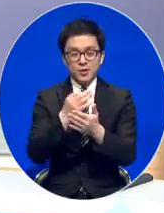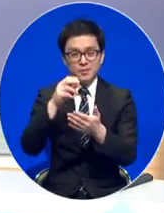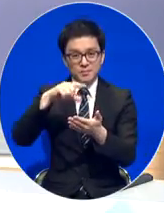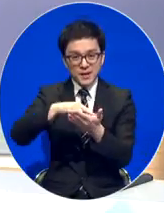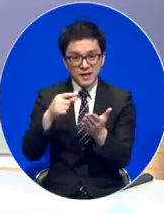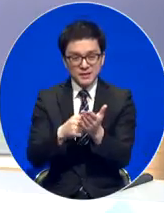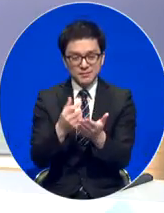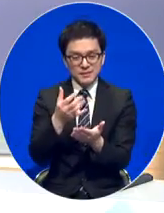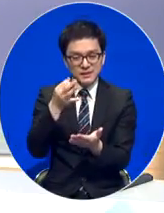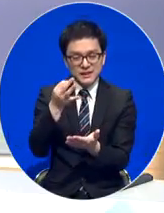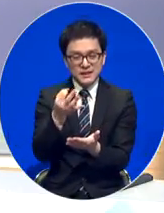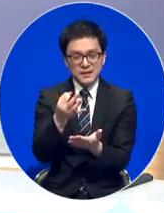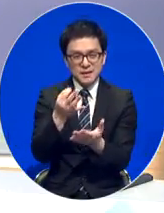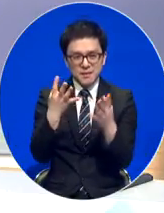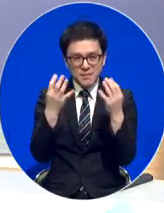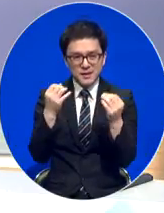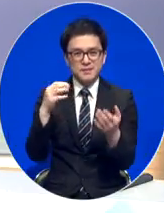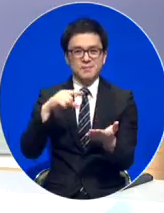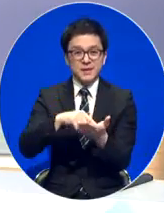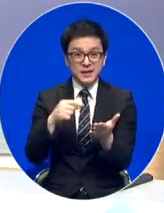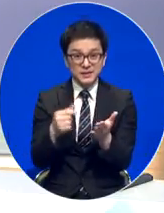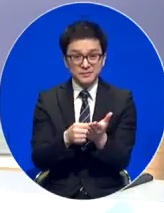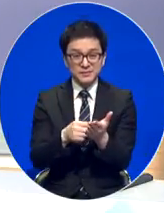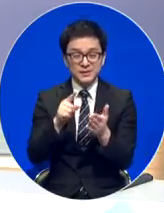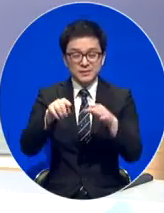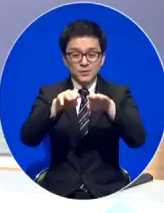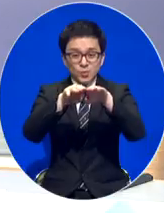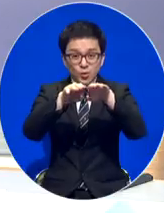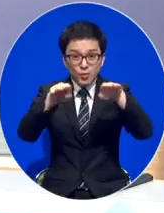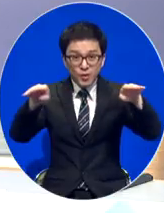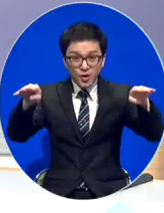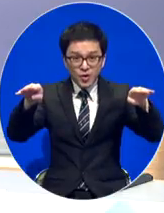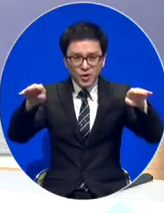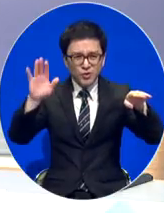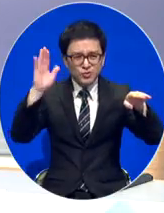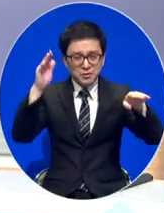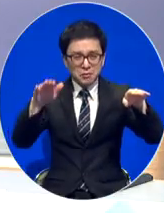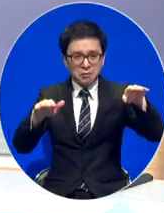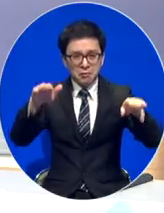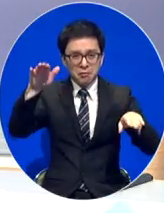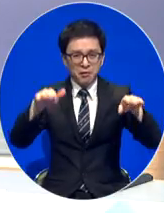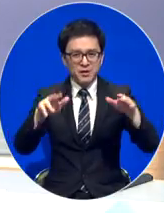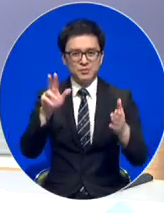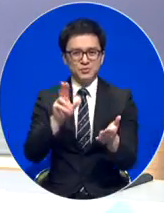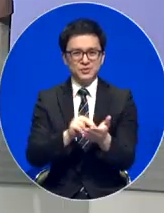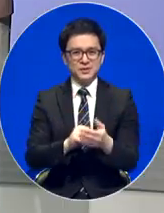만큼. 현행 제도로는 이 공평함을 보장하지 못한다는 게 문제였습니다.